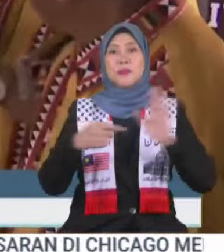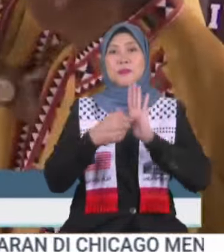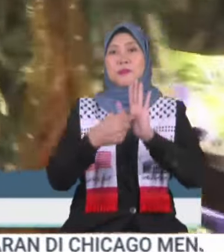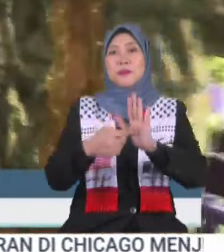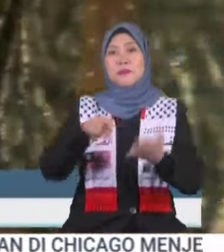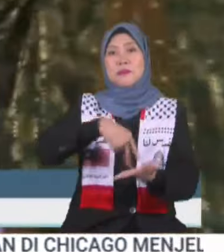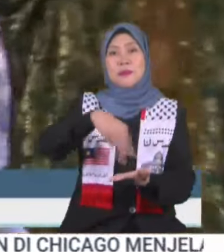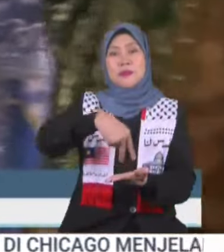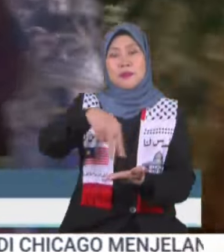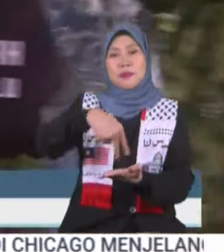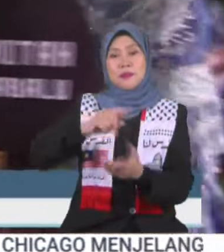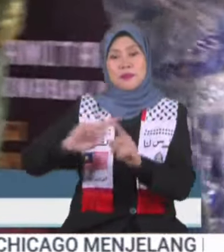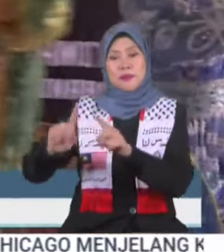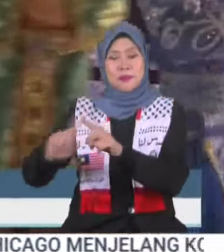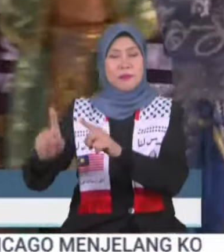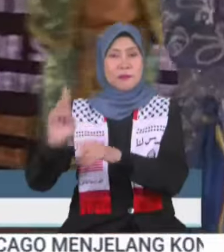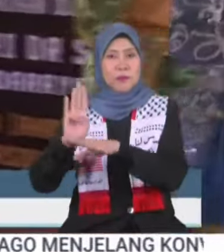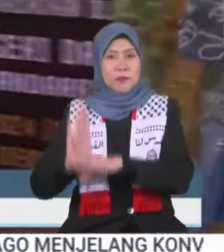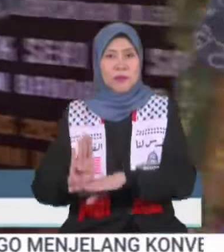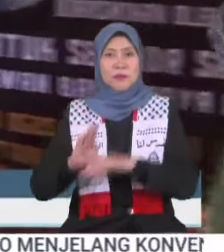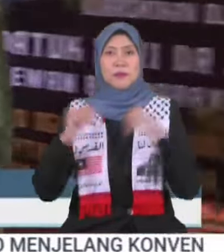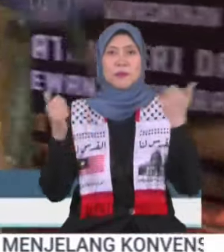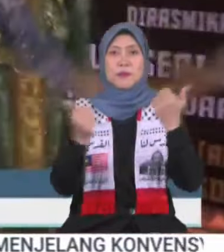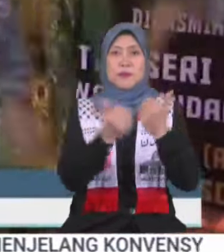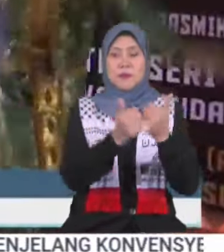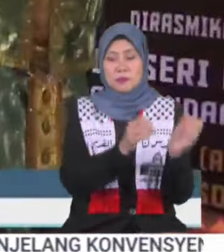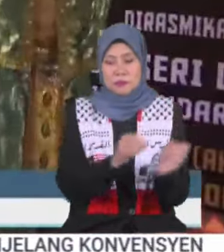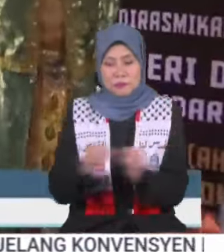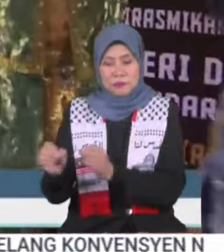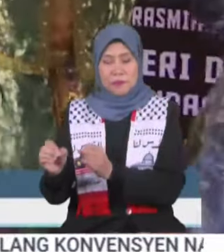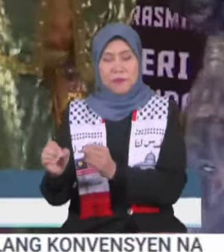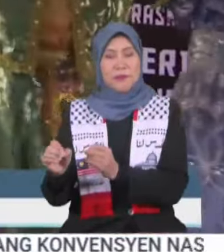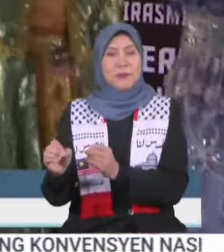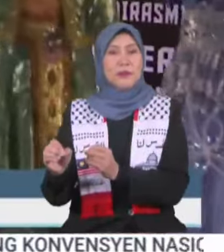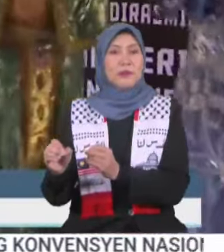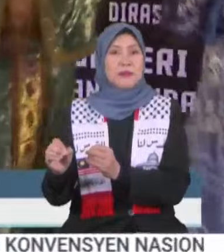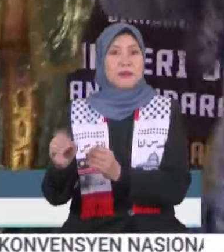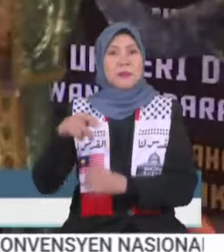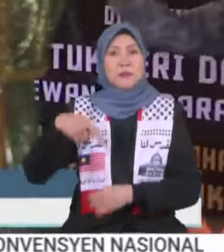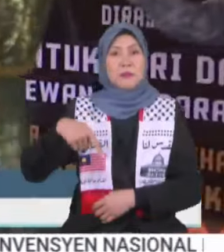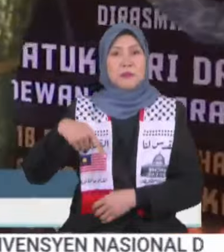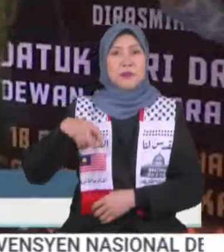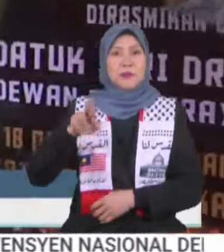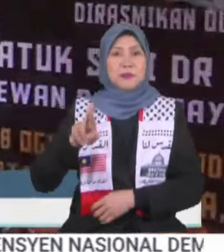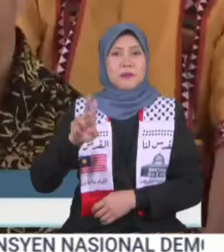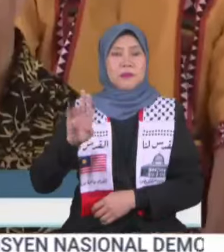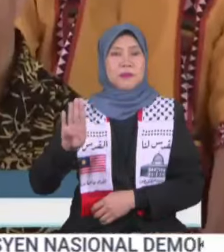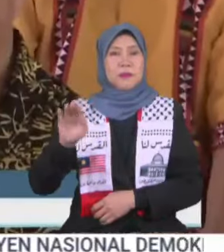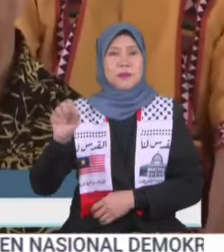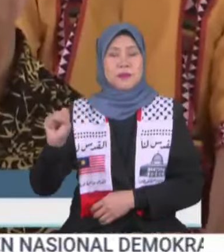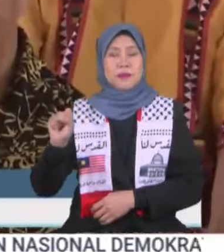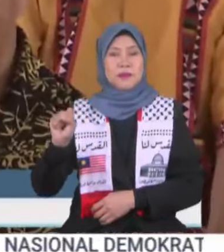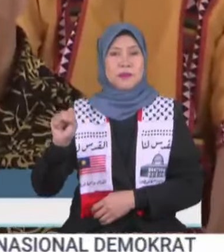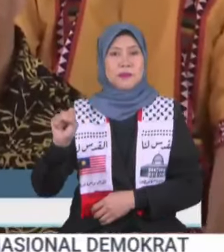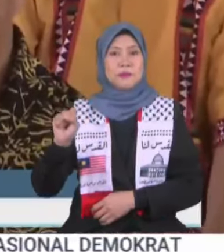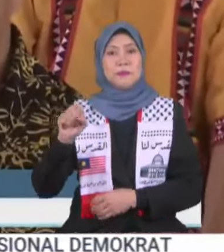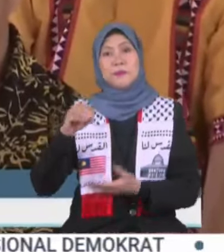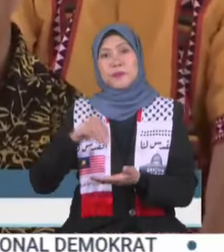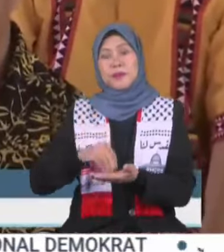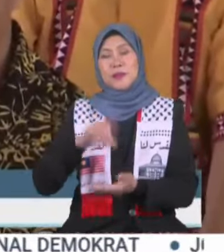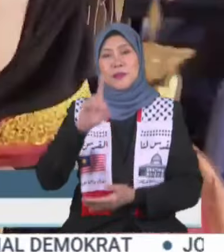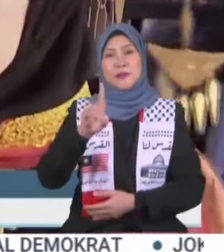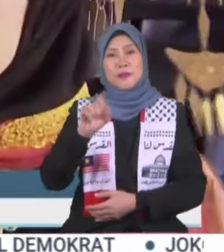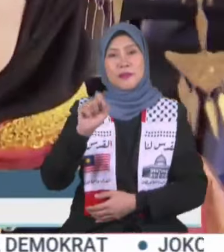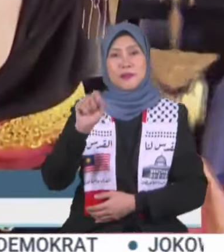kesenian kebudayaan pelbagai etnik anjuran persatuan rumpun Bajau sama Sabah prbss Bandar Raya Kota Kinabalu di